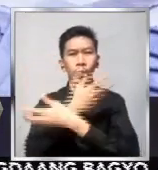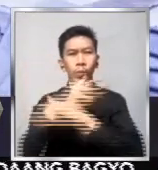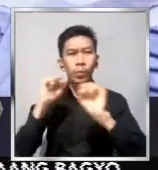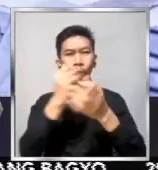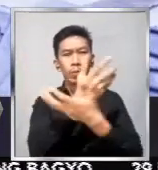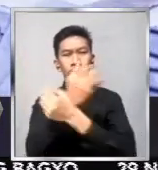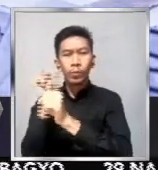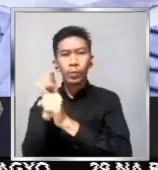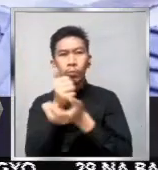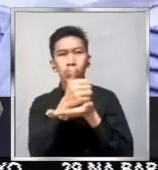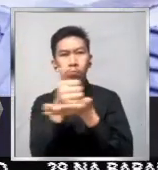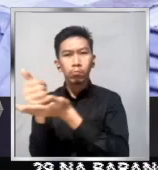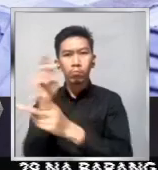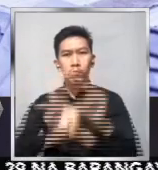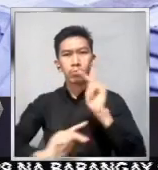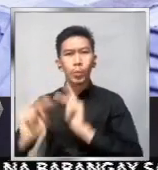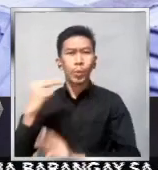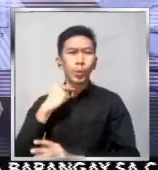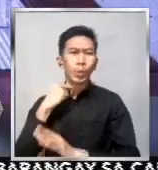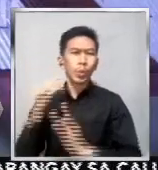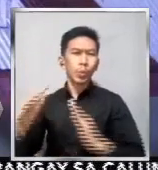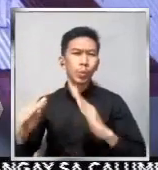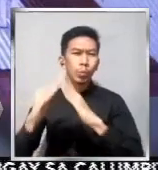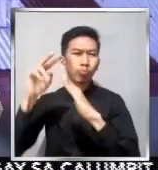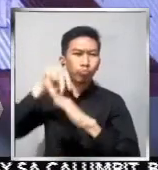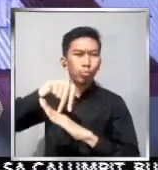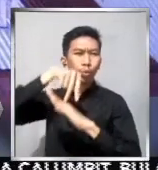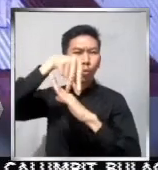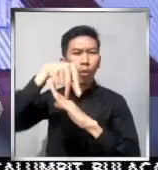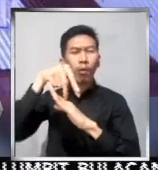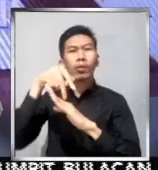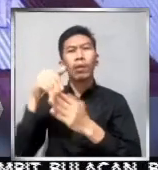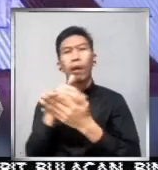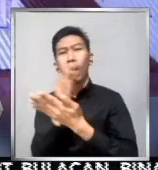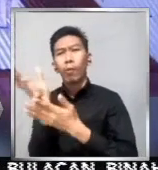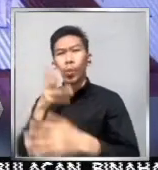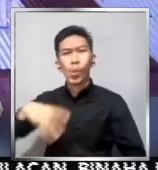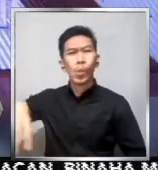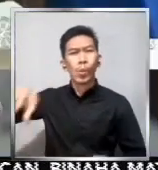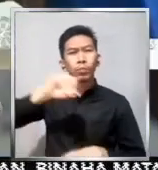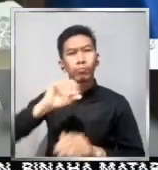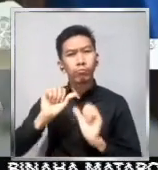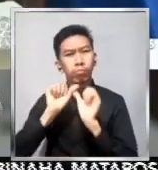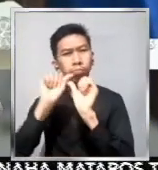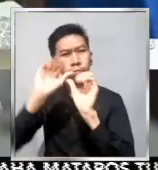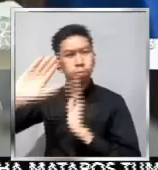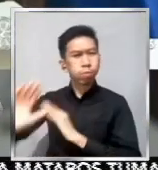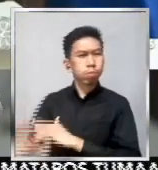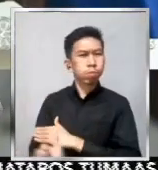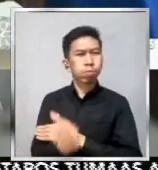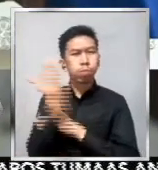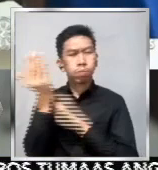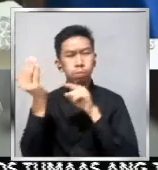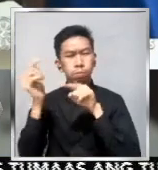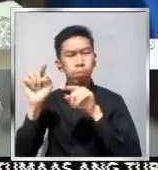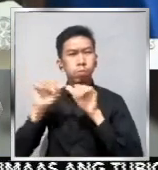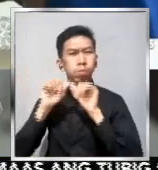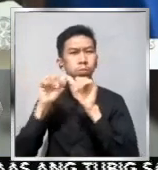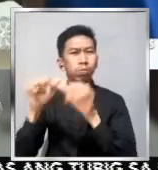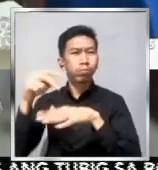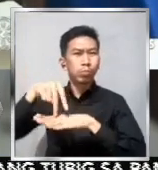Cagayan Valley, may mga pamilyang kagabi pa nasa bubong dahil sa matinding pagbaha. I will say to it na talagang dadating